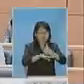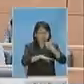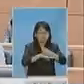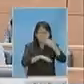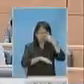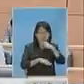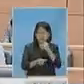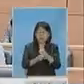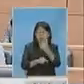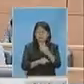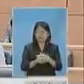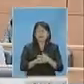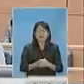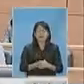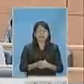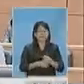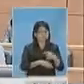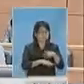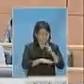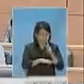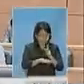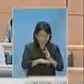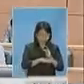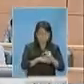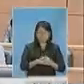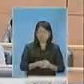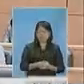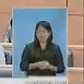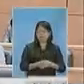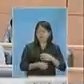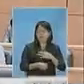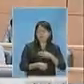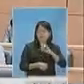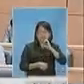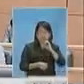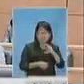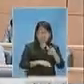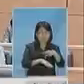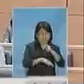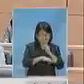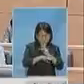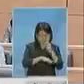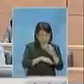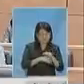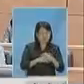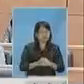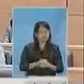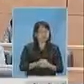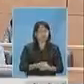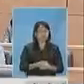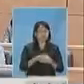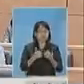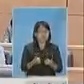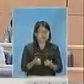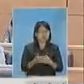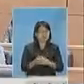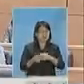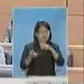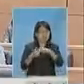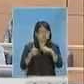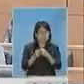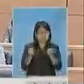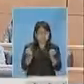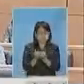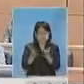ประธานท่านประธานที่เคารพครับผมเรียนท่านประธานว่าการพลิกวิกฤต